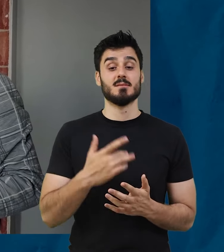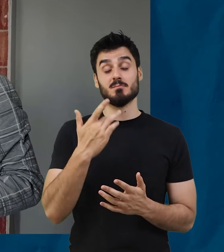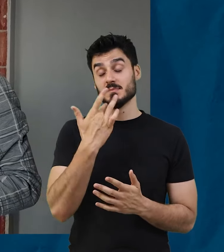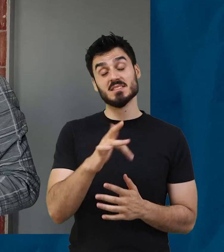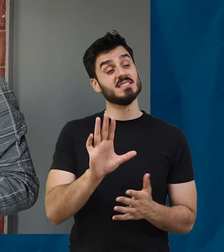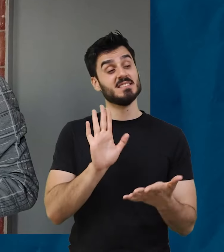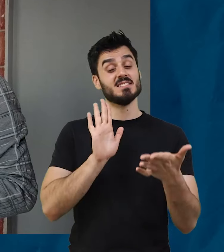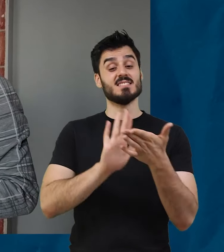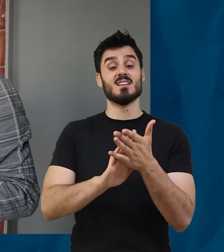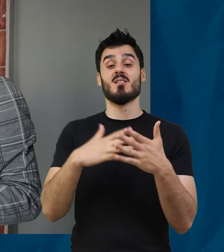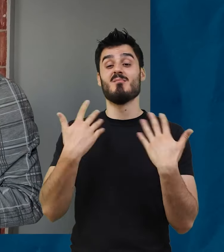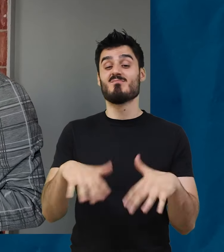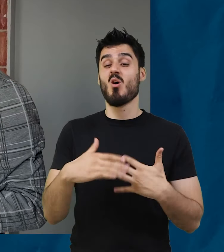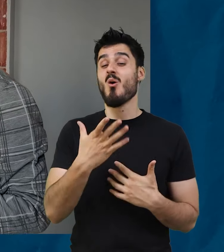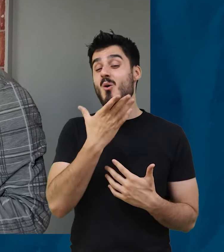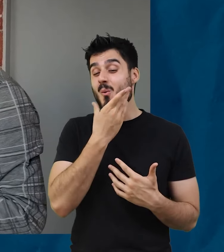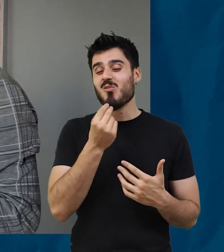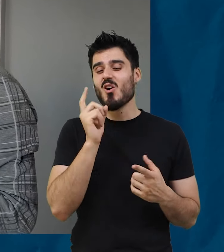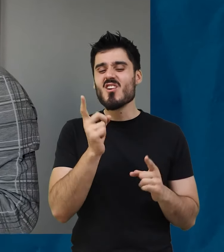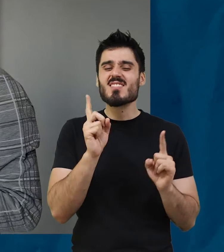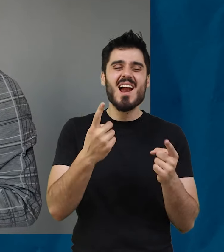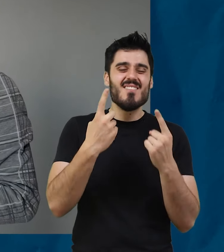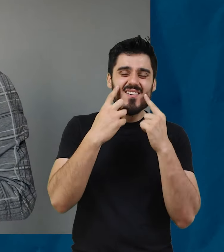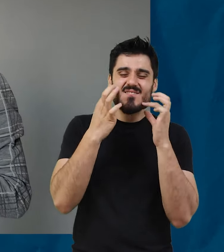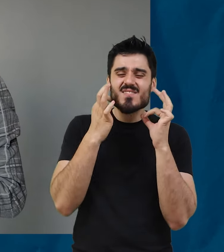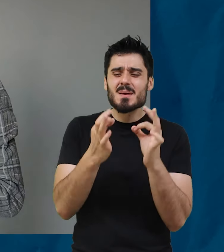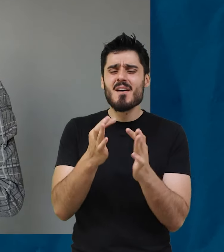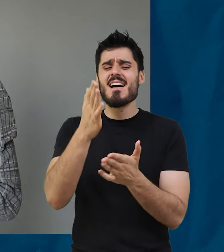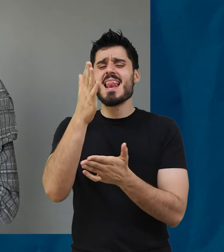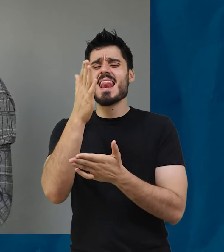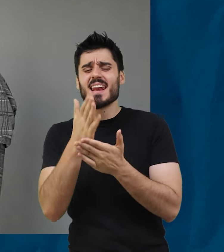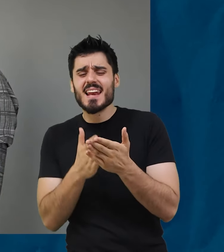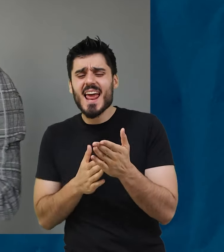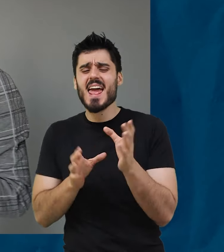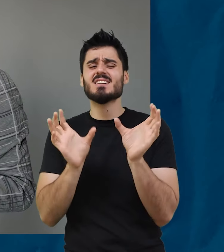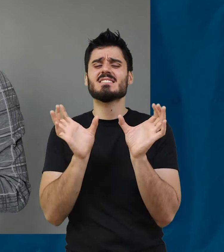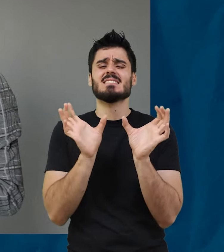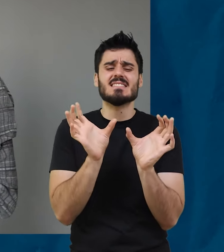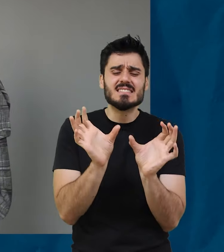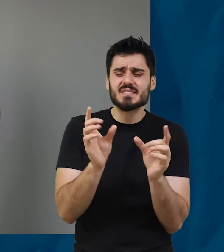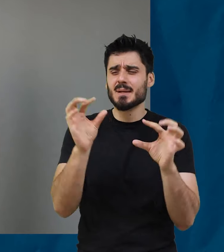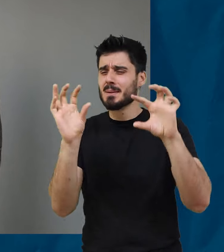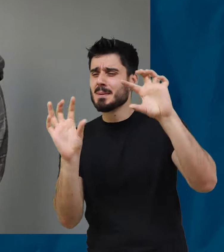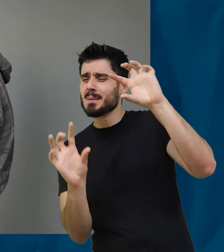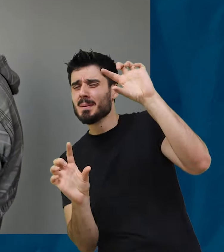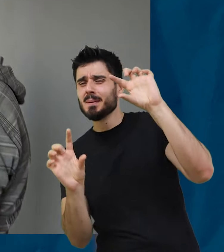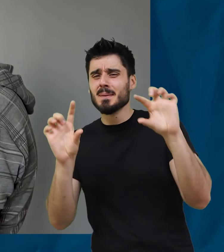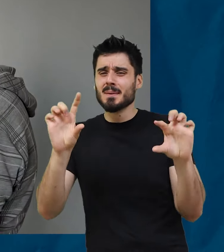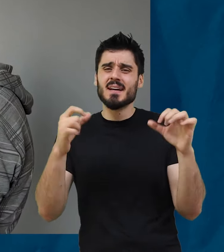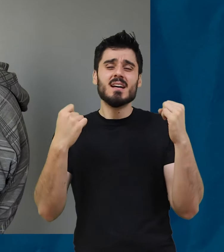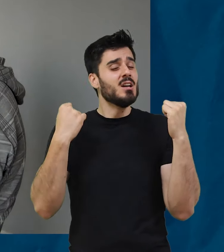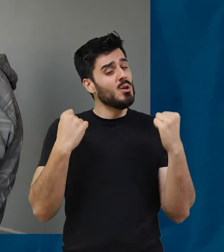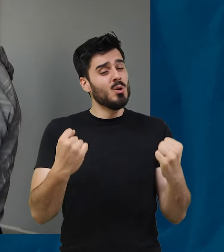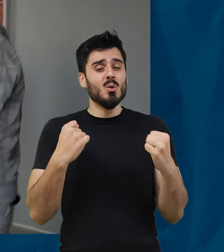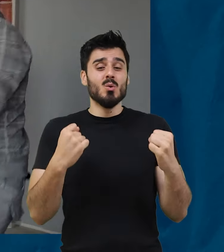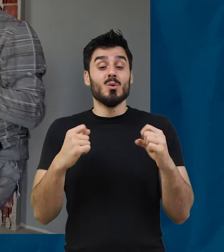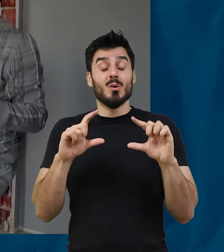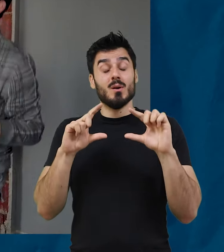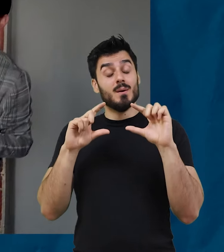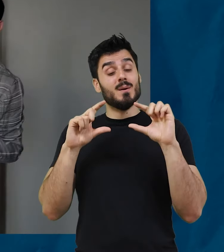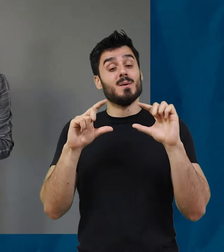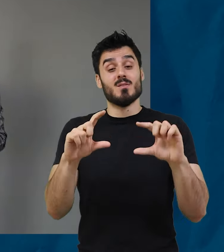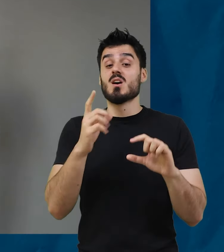Но е хубаво, обаче е много пипкаво. Мери се, реже се, нивелира се. Просто,